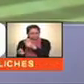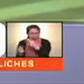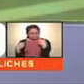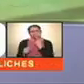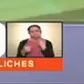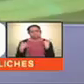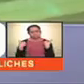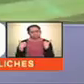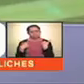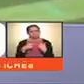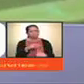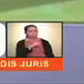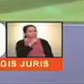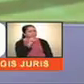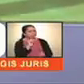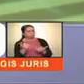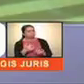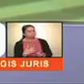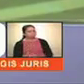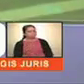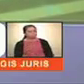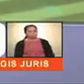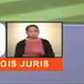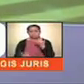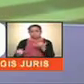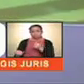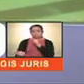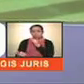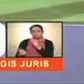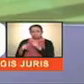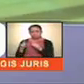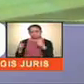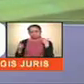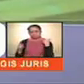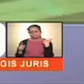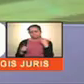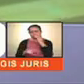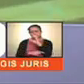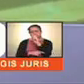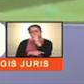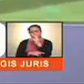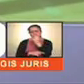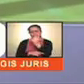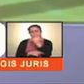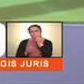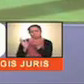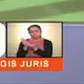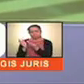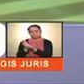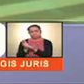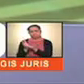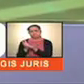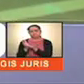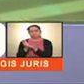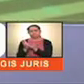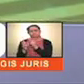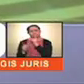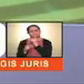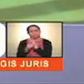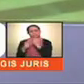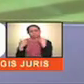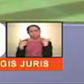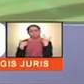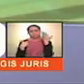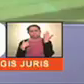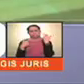de edad. Hindi po kami magkasama ngayon. Ngayon hindi magkasama, pero meron pong CCTV na magpapatunay. In fact, meron na